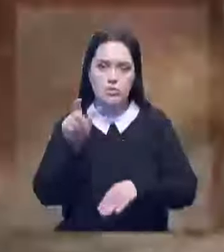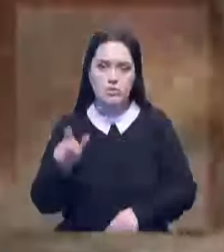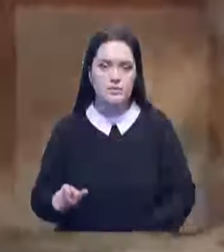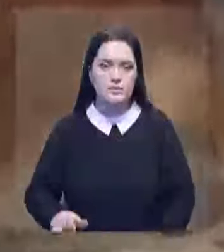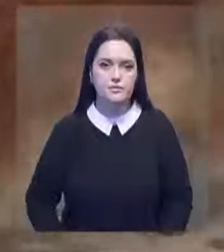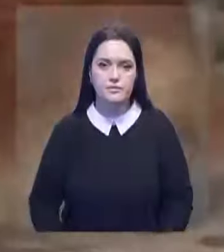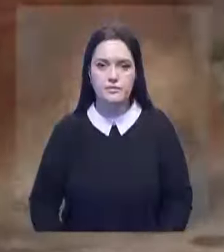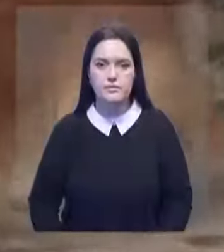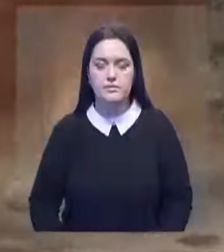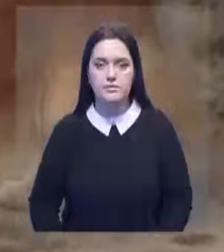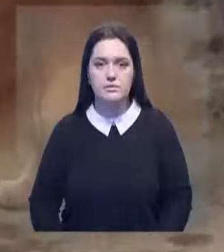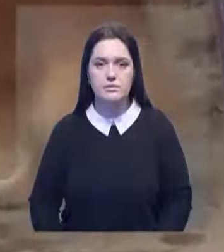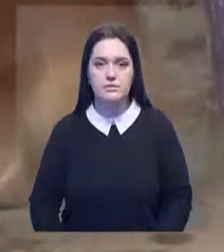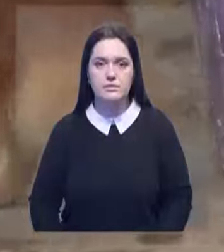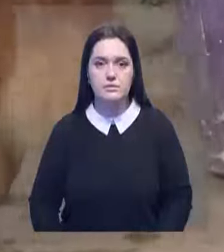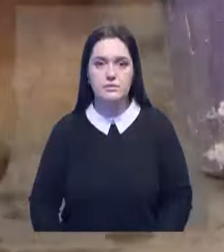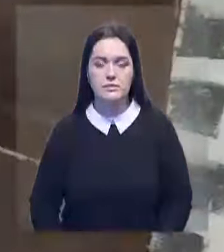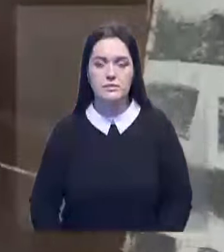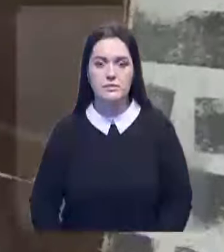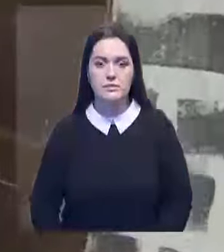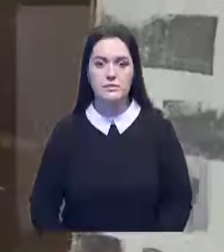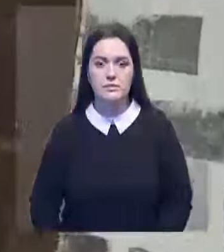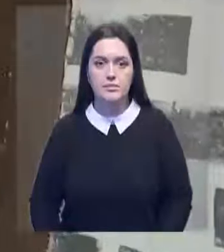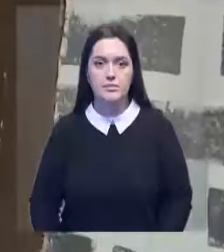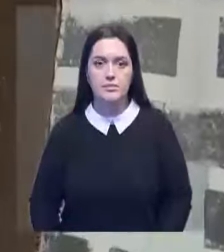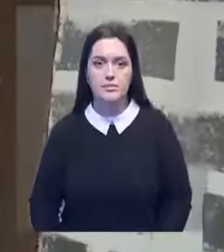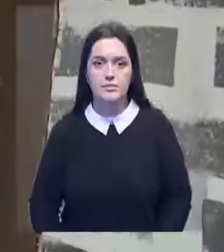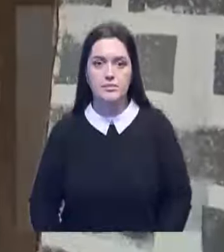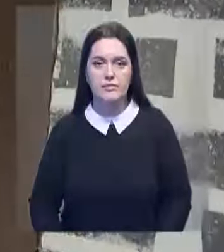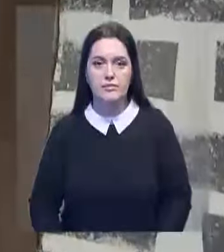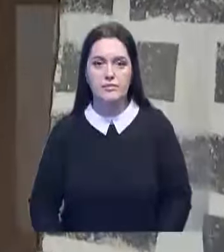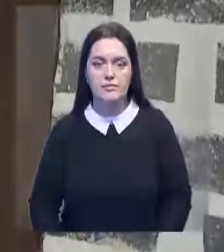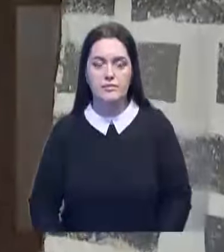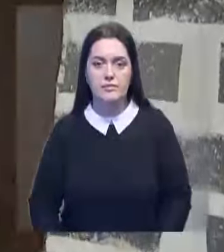Катерина Попкова, Самат Нагашбекулы, Нурмахан Бекмуратов, Шымкент, 24 КЗ.